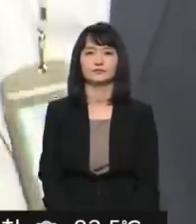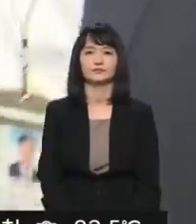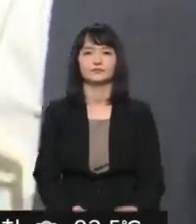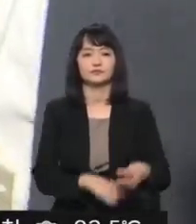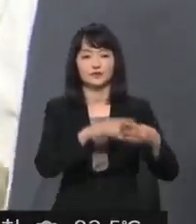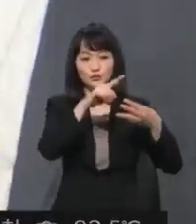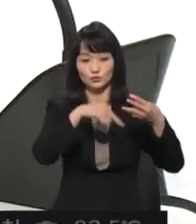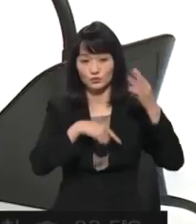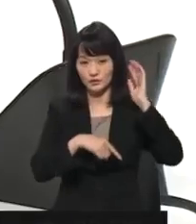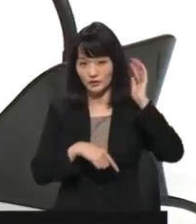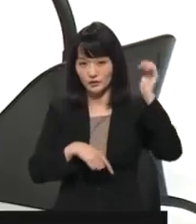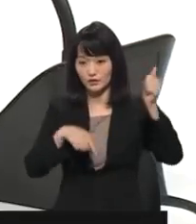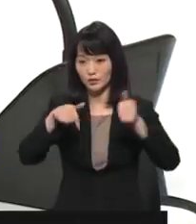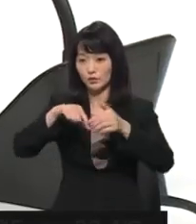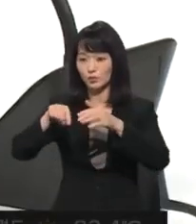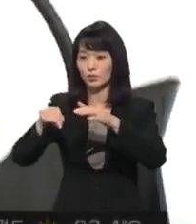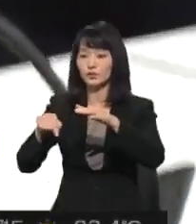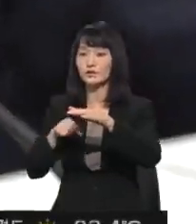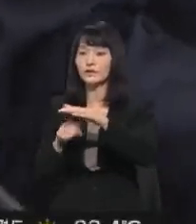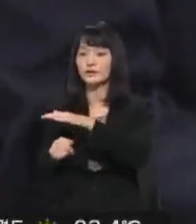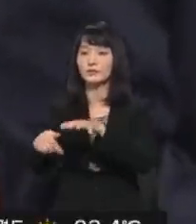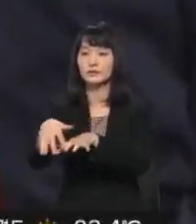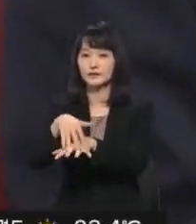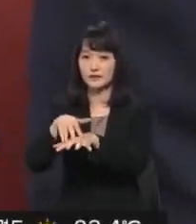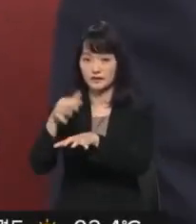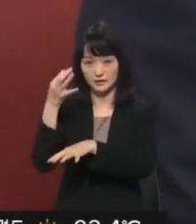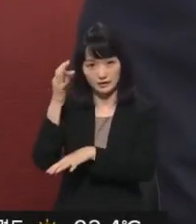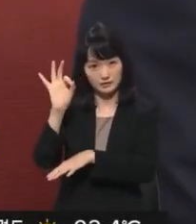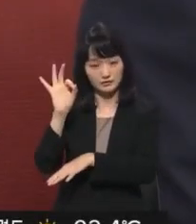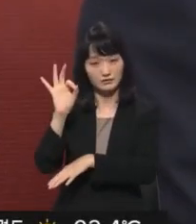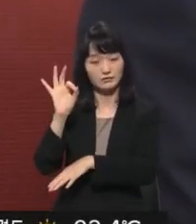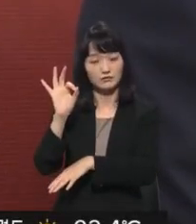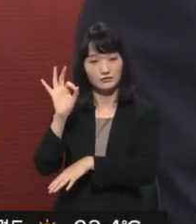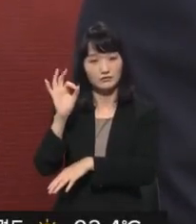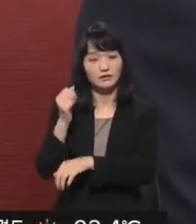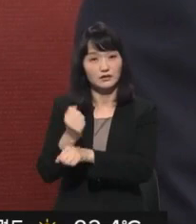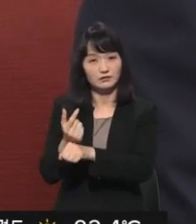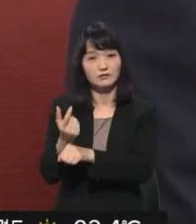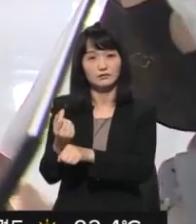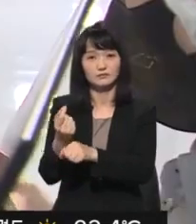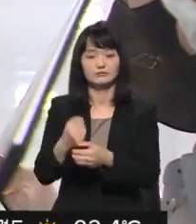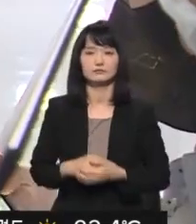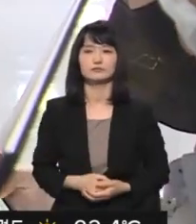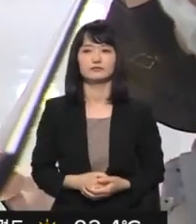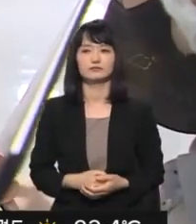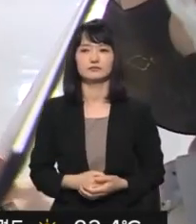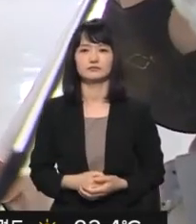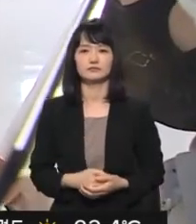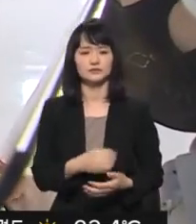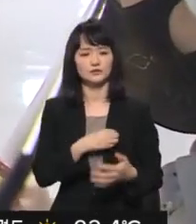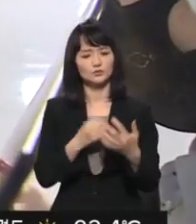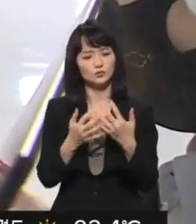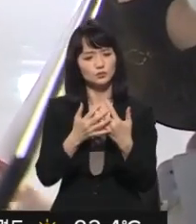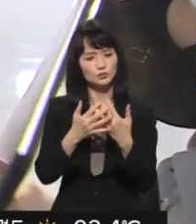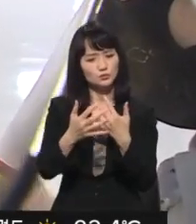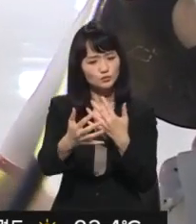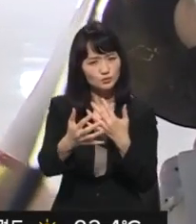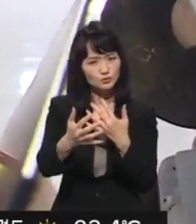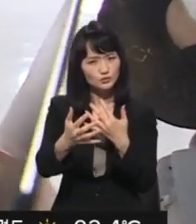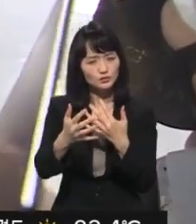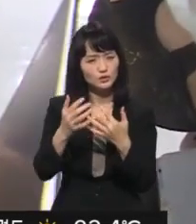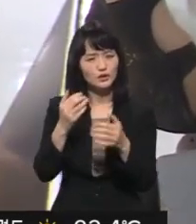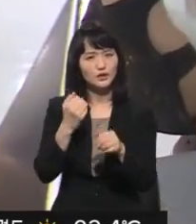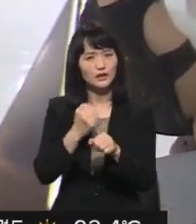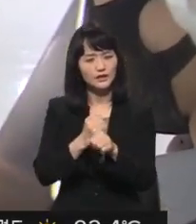보십니까 이렇게 사실 의 조총 하고 있을 땐 지 뭐 그 직전 인지 보도가 사실은 나왔습니다 그러다 보니까 많은 의원들도 아유